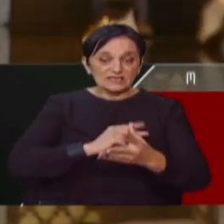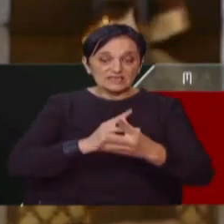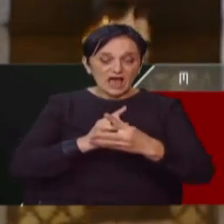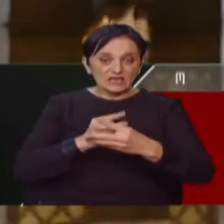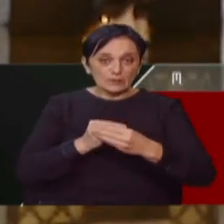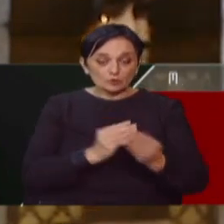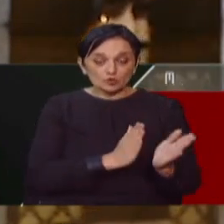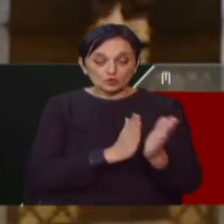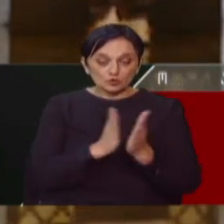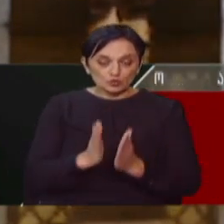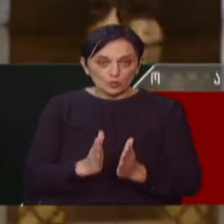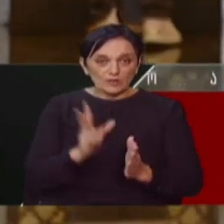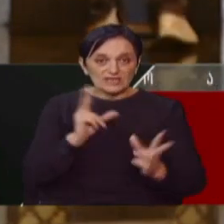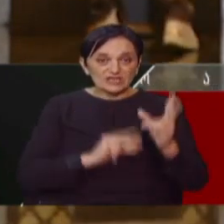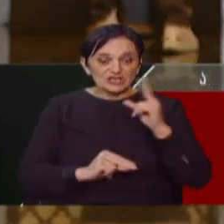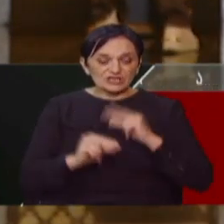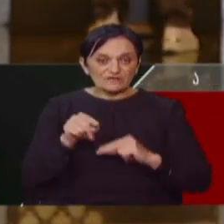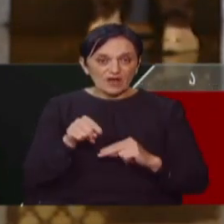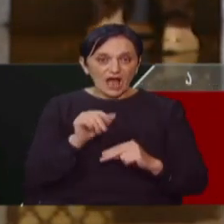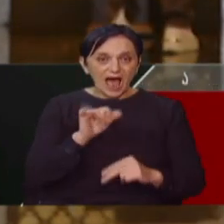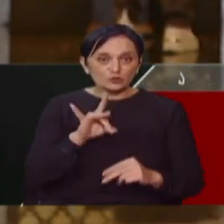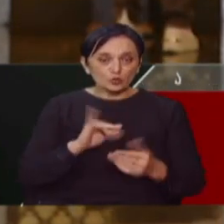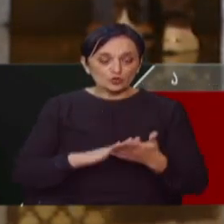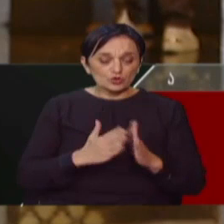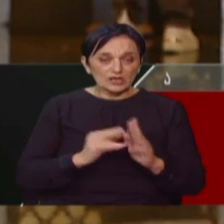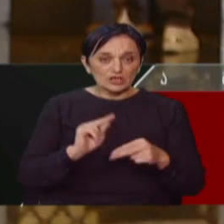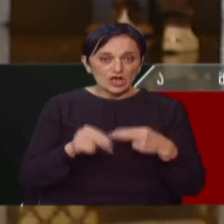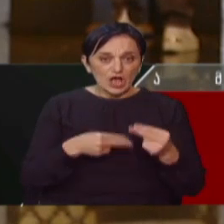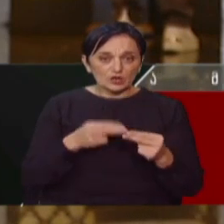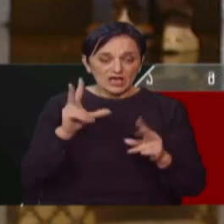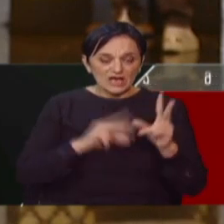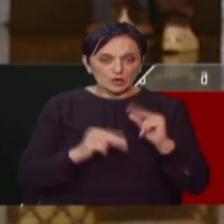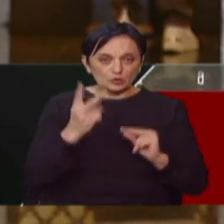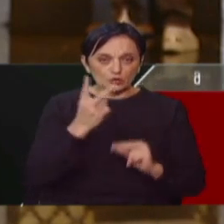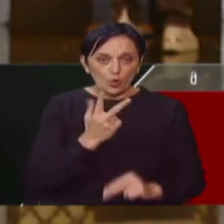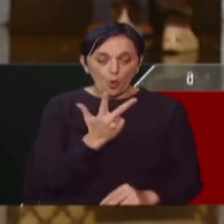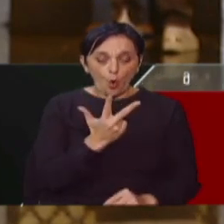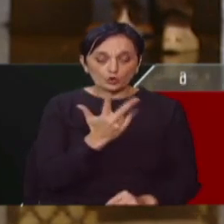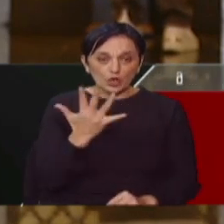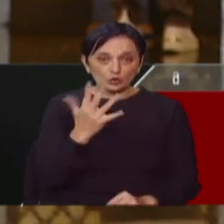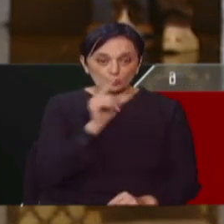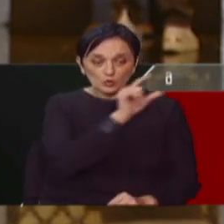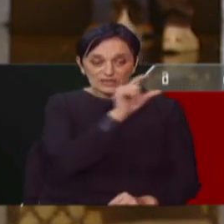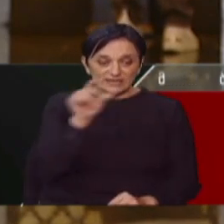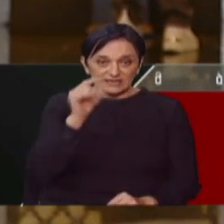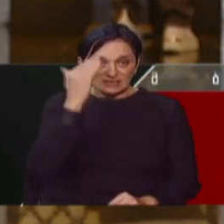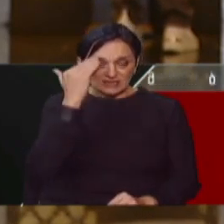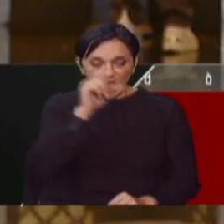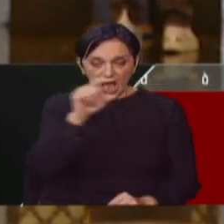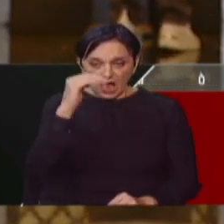ეტაპზე, რომელიც ითვალისწინებს ასოცირების ხელშეკრულებით გათვალისწინებული 35 თავის გახსნას